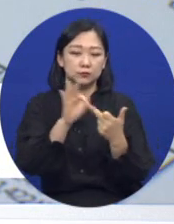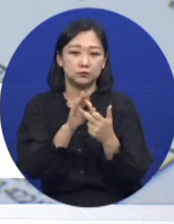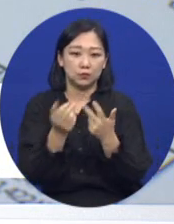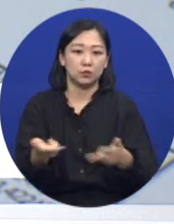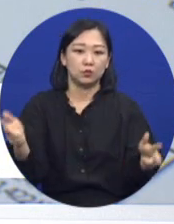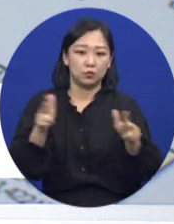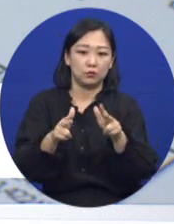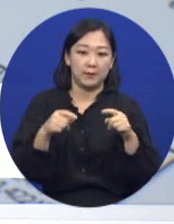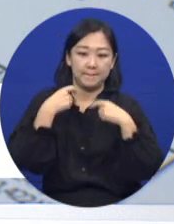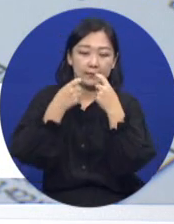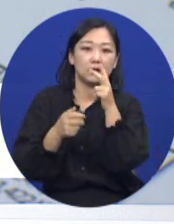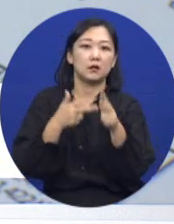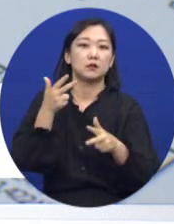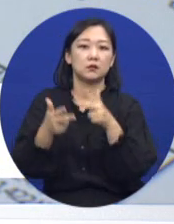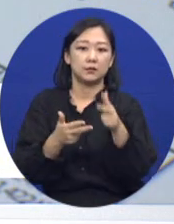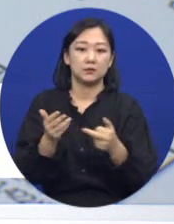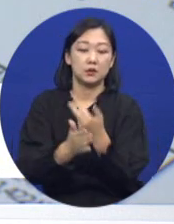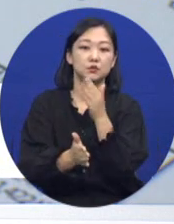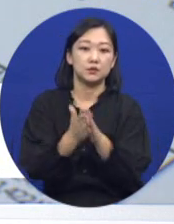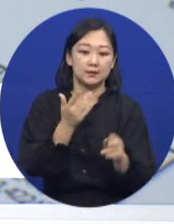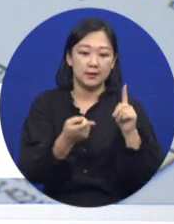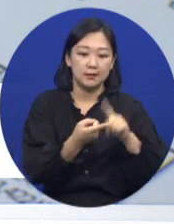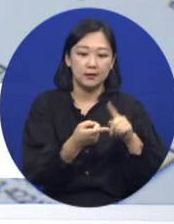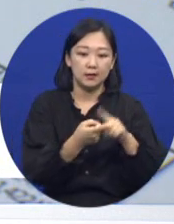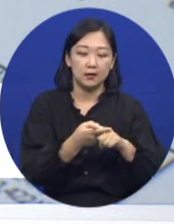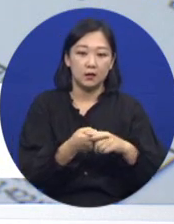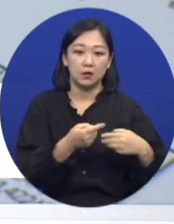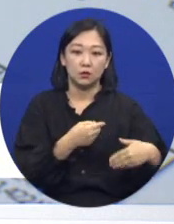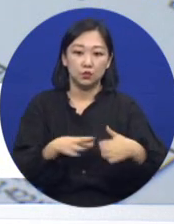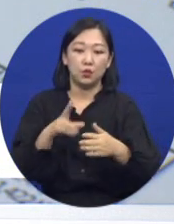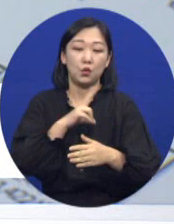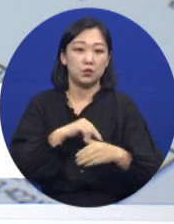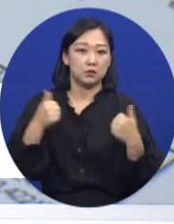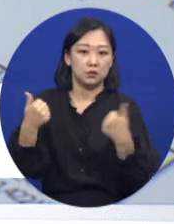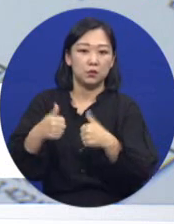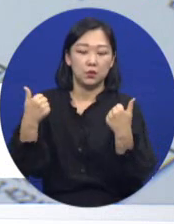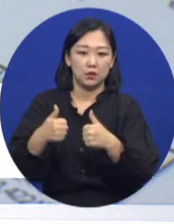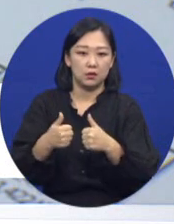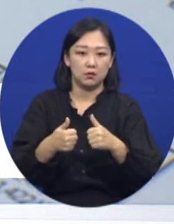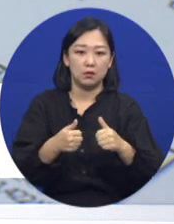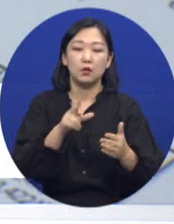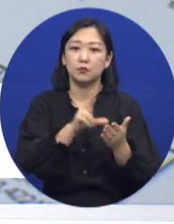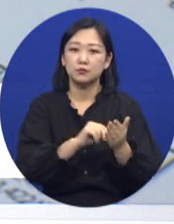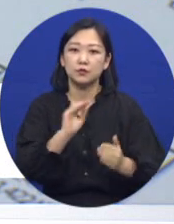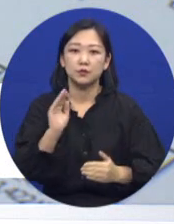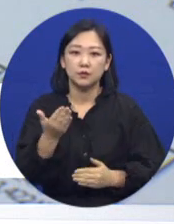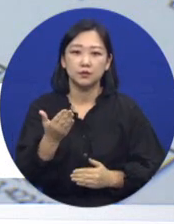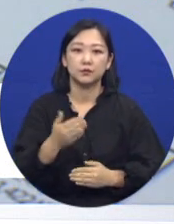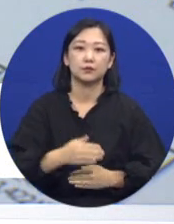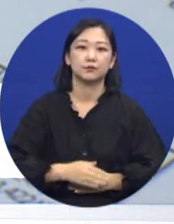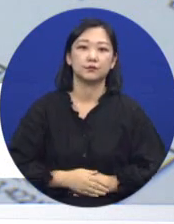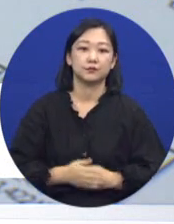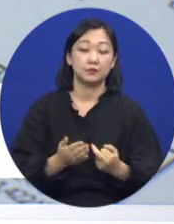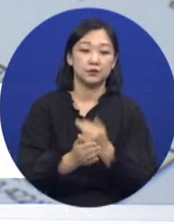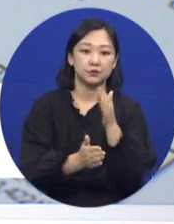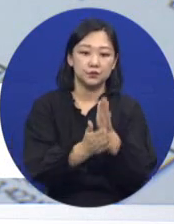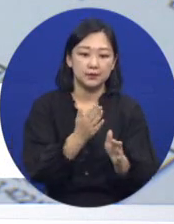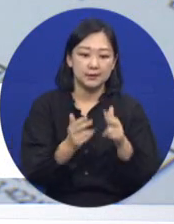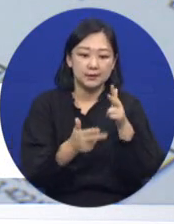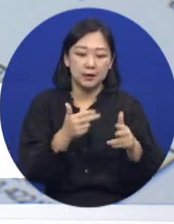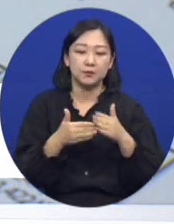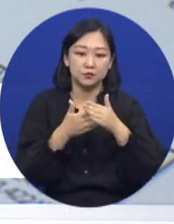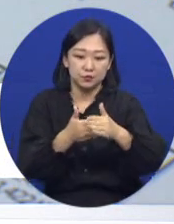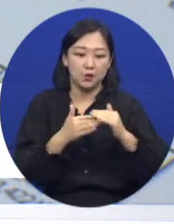특례 사업. 제주시에 대한 제주도의회 행정사무감사에서도 쟁점이 됐는데요. 제주시는 사업